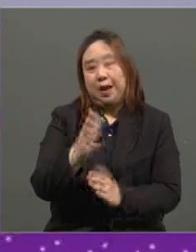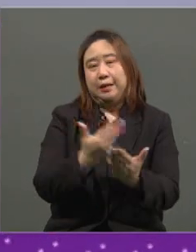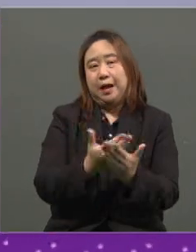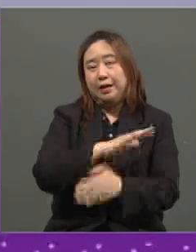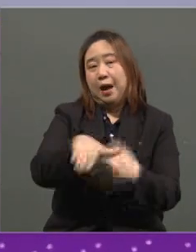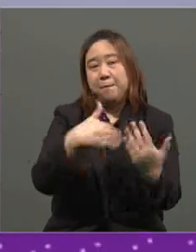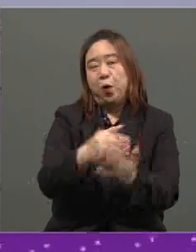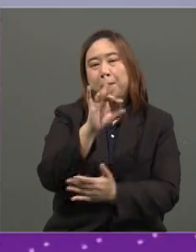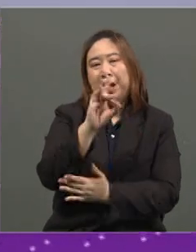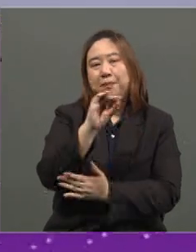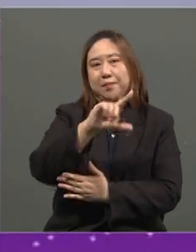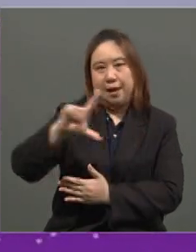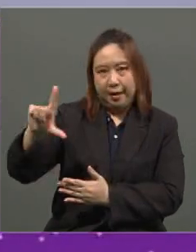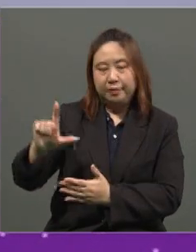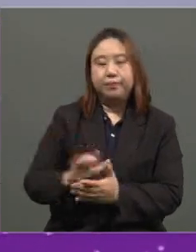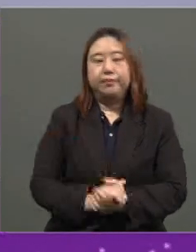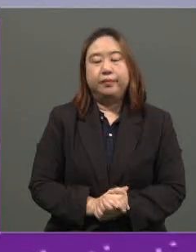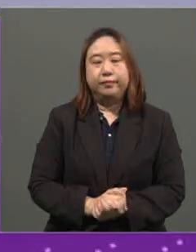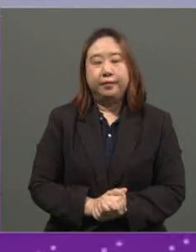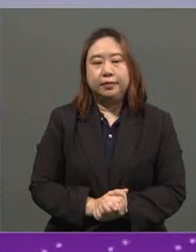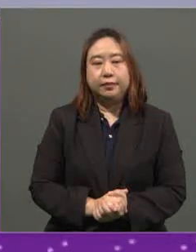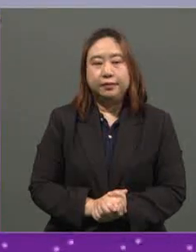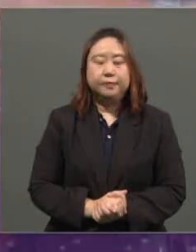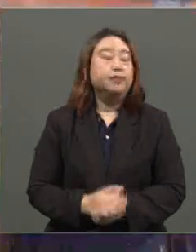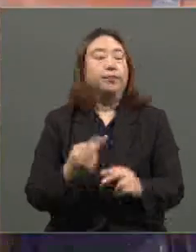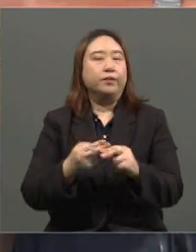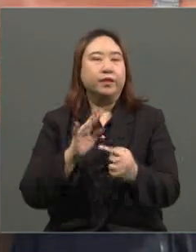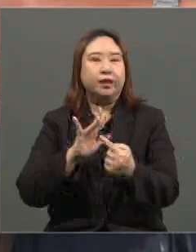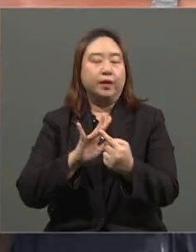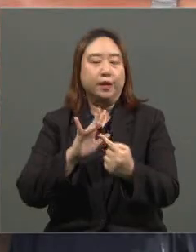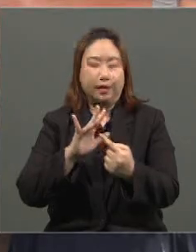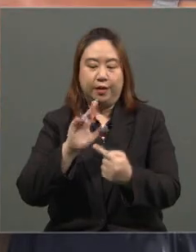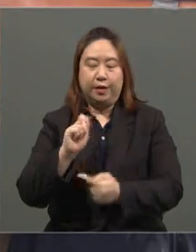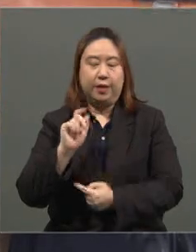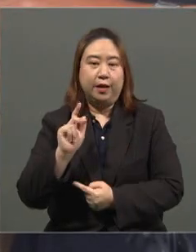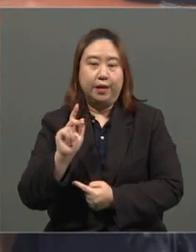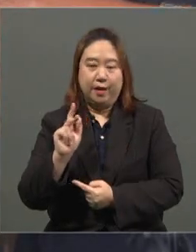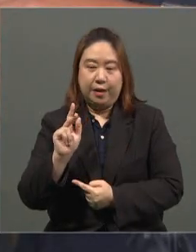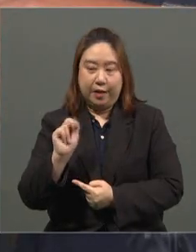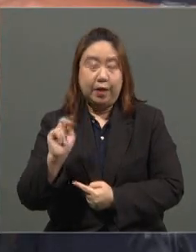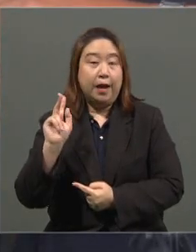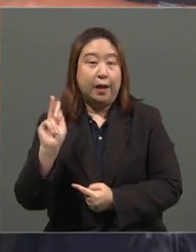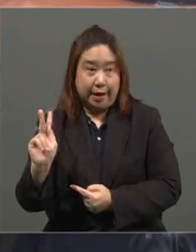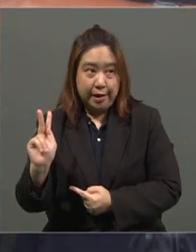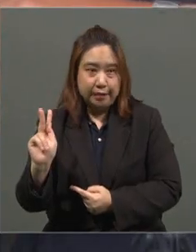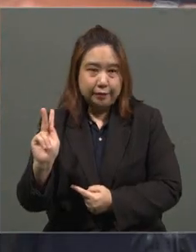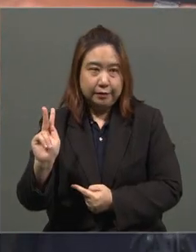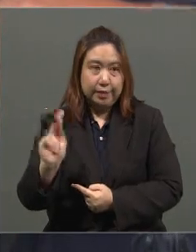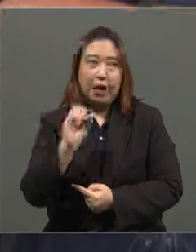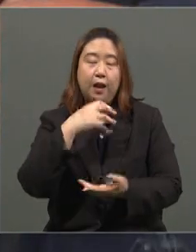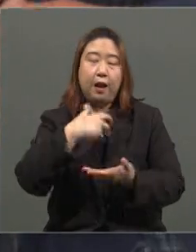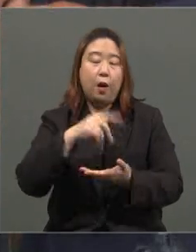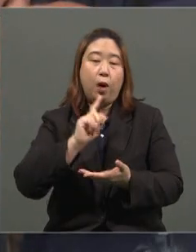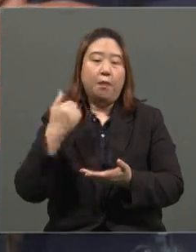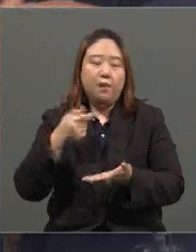าย80ล้านบาทค่ะพันตำรวจเอกอเนกเตาสุภาพรองผู้บังคับการปราบปรามเปิดเผยถึงกรณี